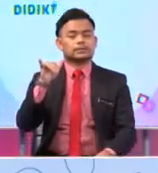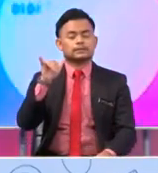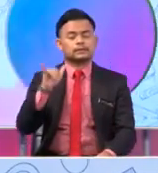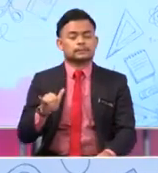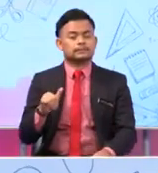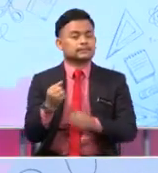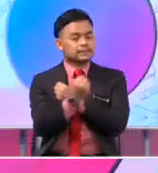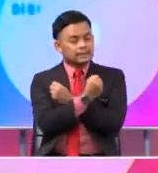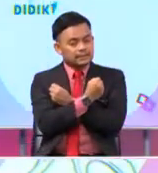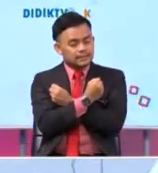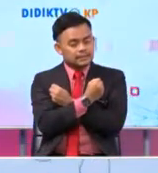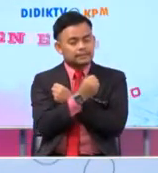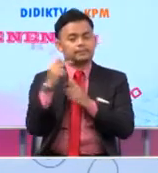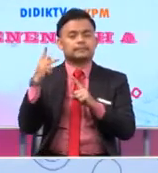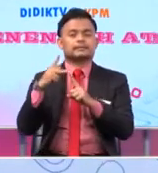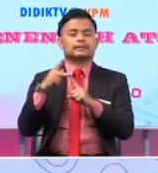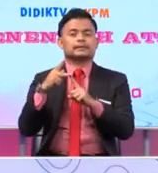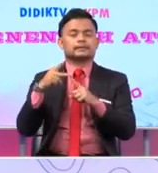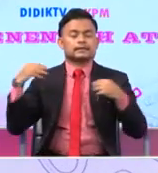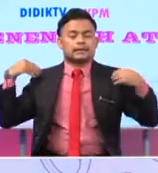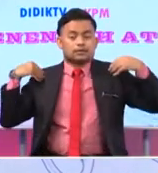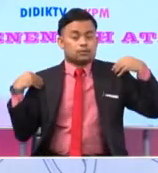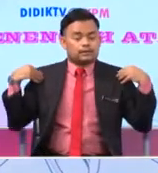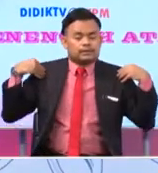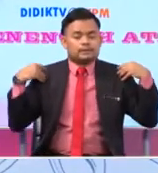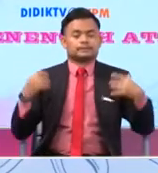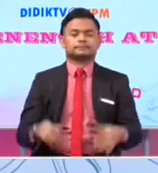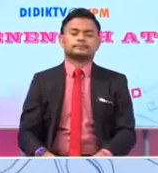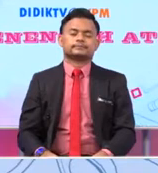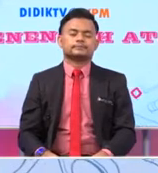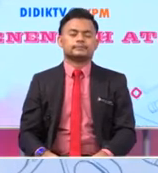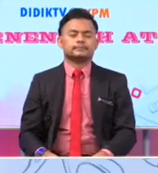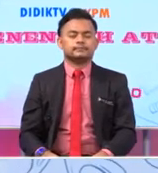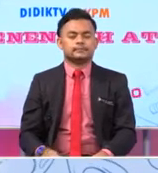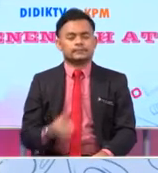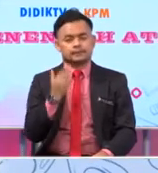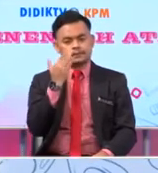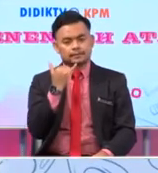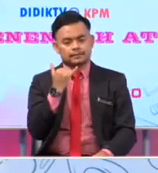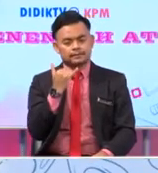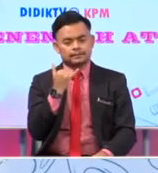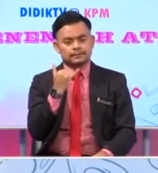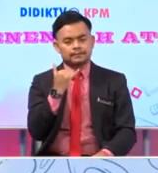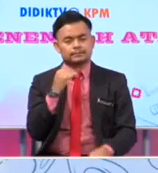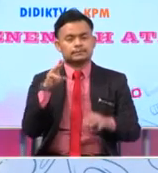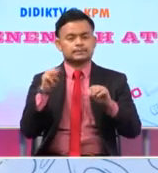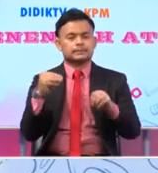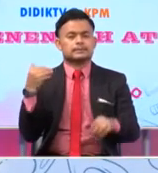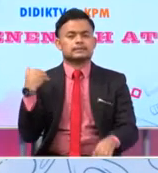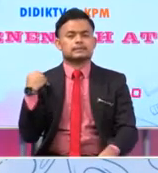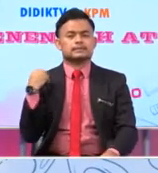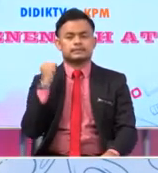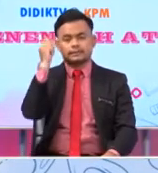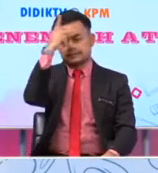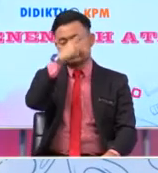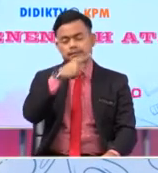tepat sekali oke yang kedua mengapakah kita perlu ada sikap berkepribadian Mulia terhadap hewan